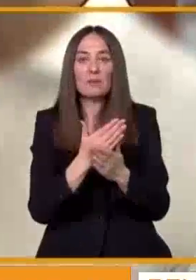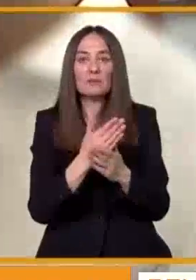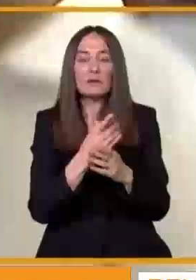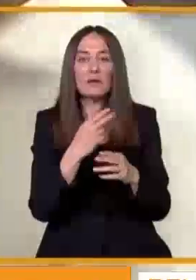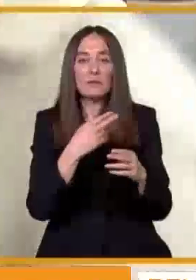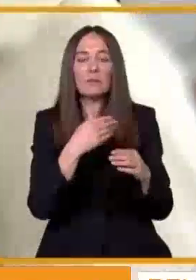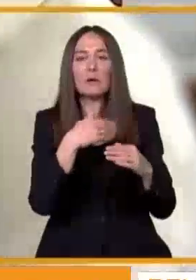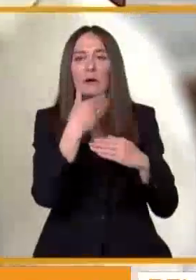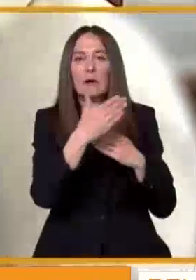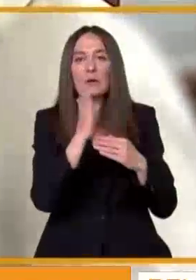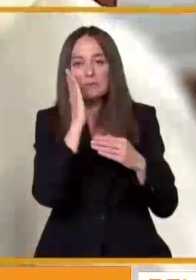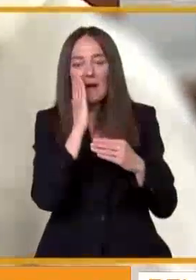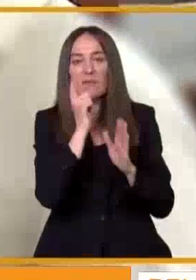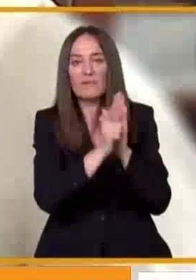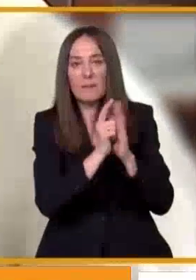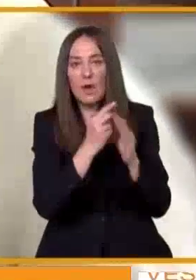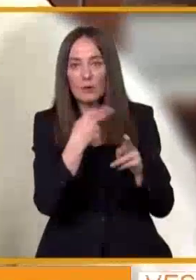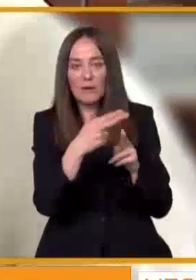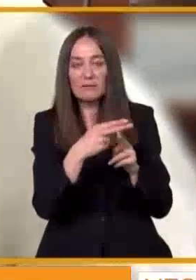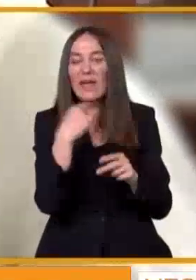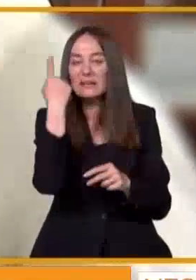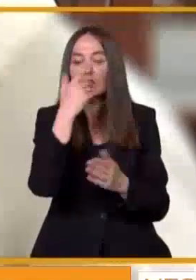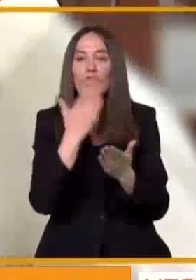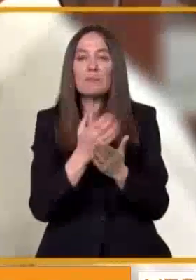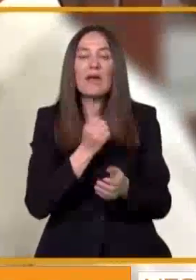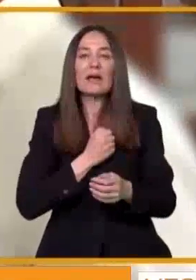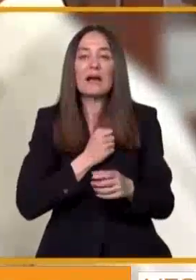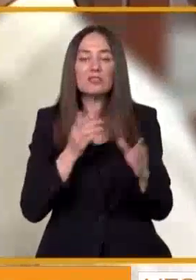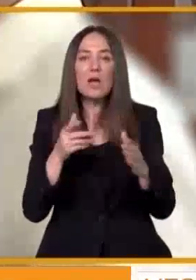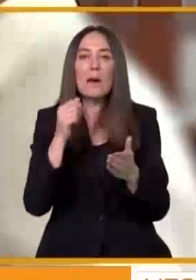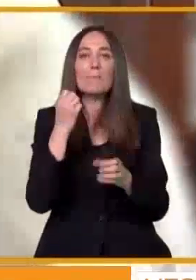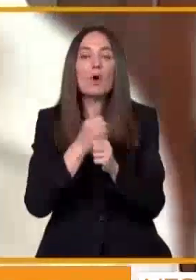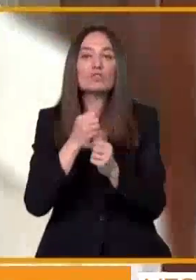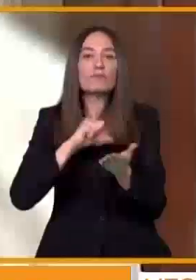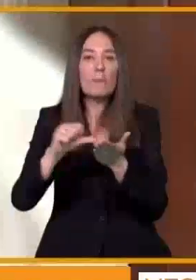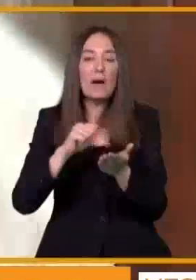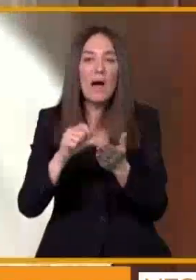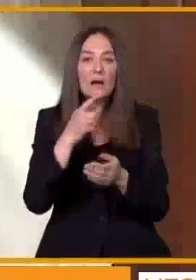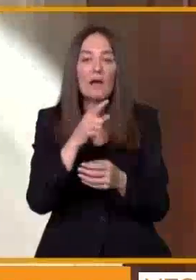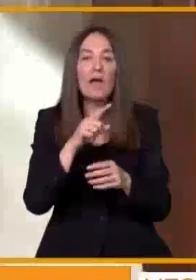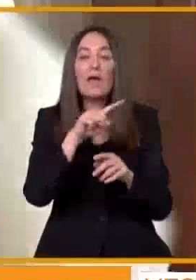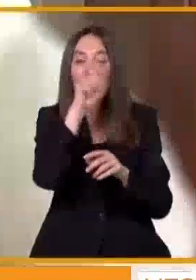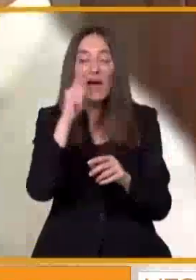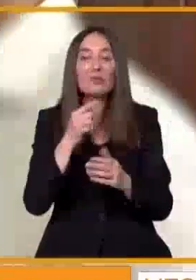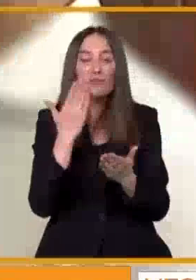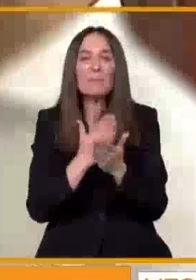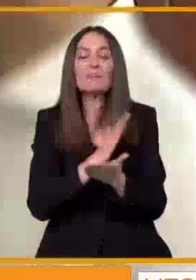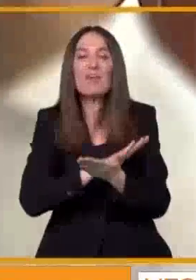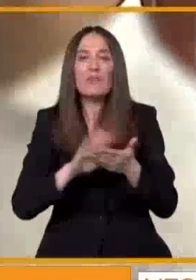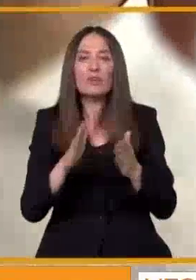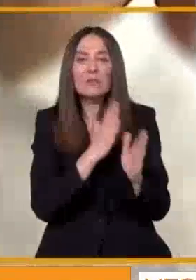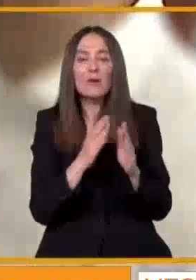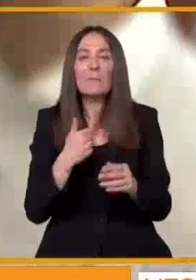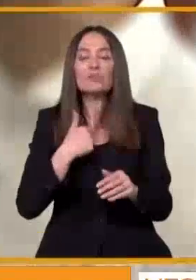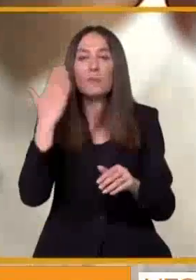grace period. Slično će biti i za ove garantne šeme kroz poslovni banak. Da li će dakle, procedura biti masivno, pojednostavljena, ministre, za sve ovo? To mi ćemo